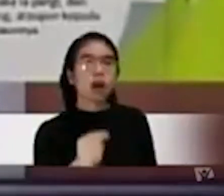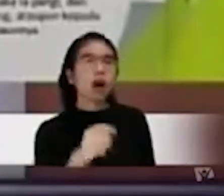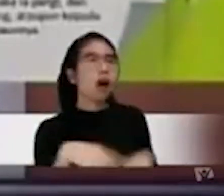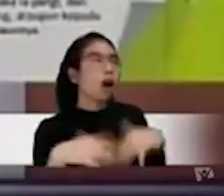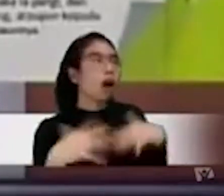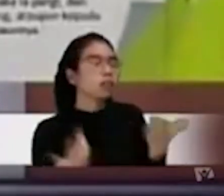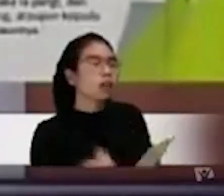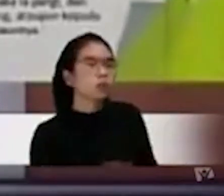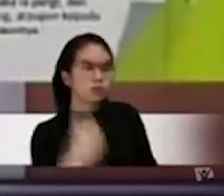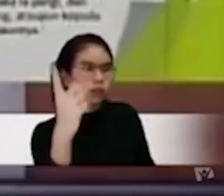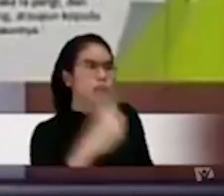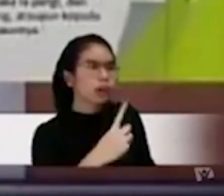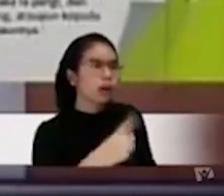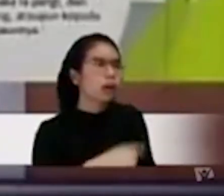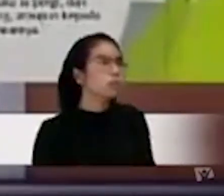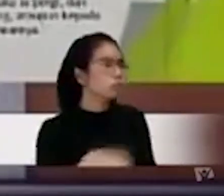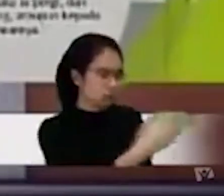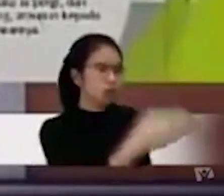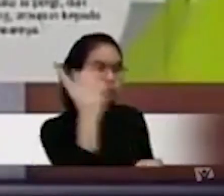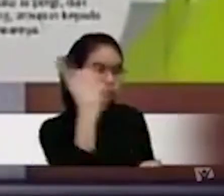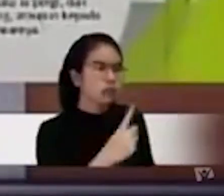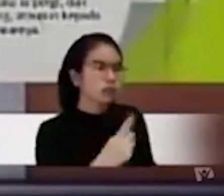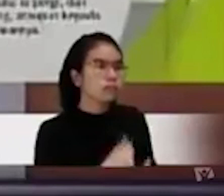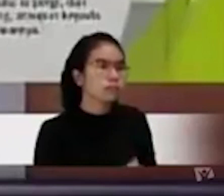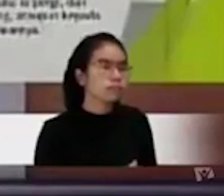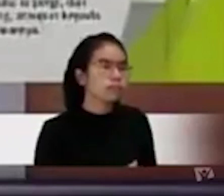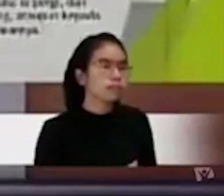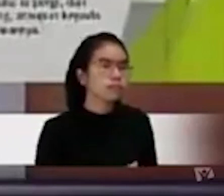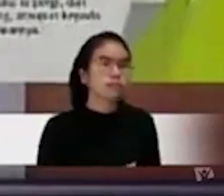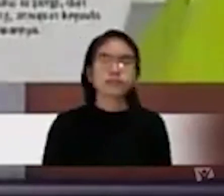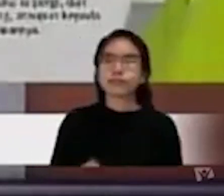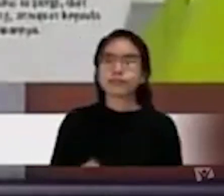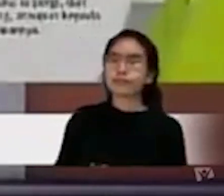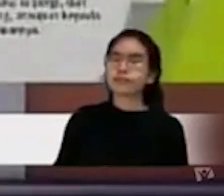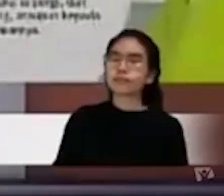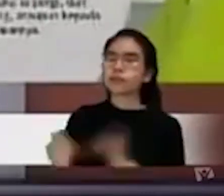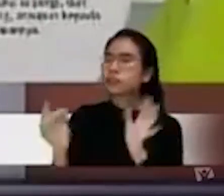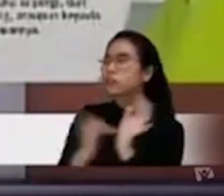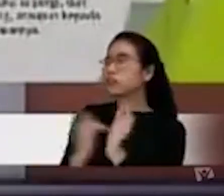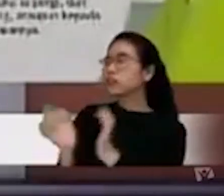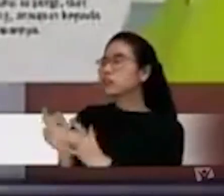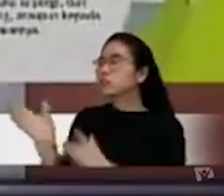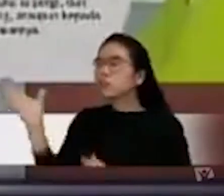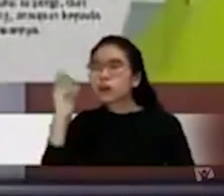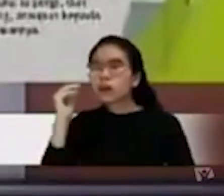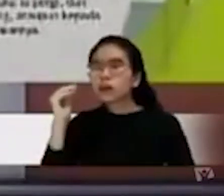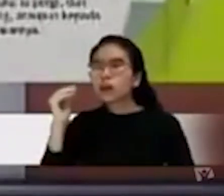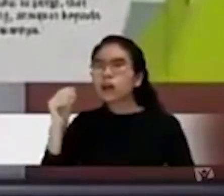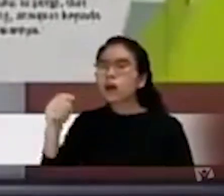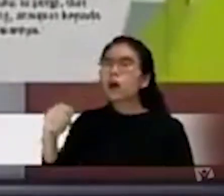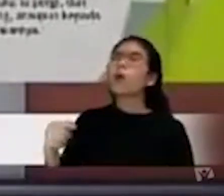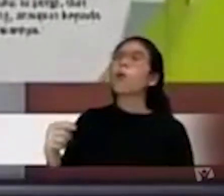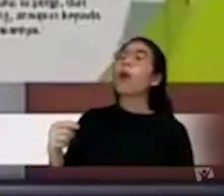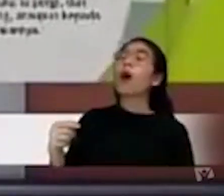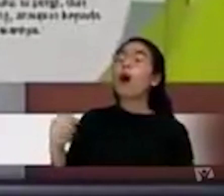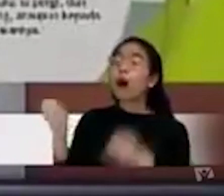maka ia mengerjakannya. Setelah Yesus mendengar hal-hal itu, heranlah Yesus dan berkata